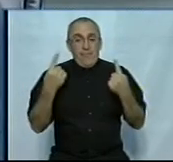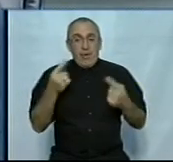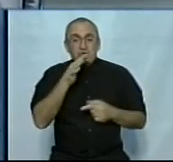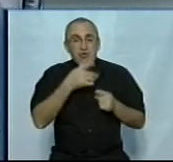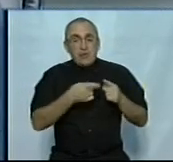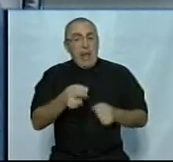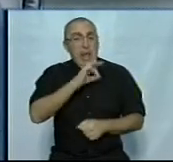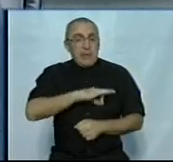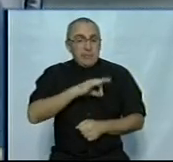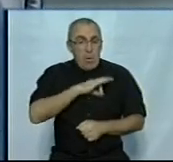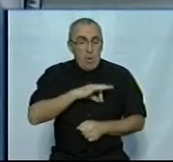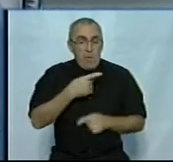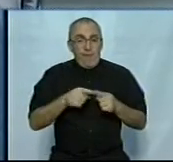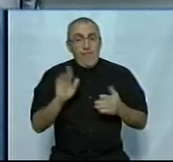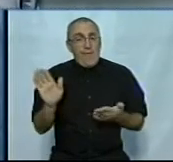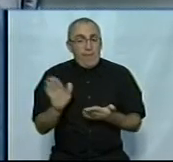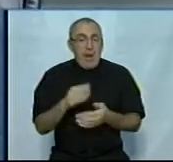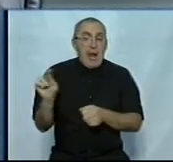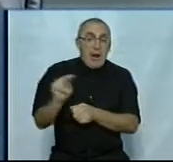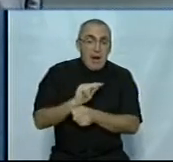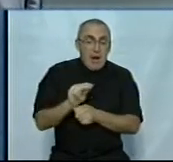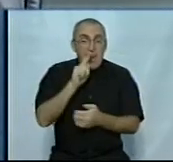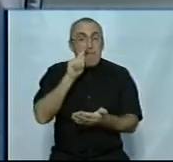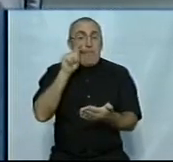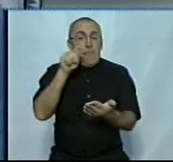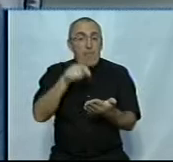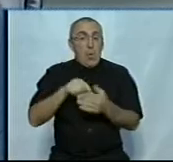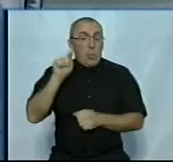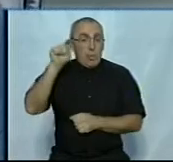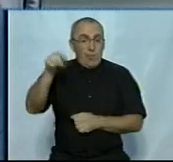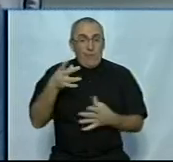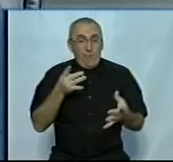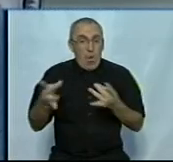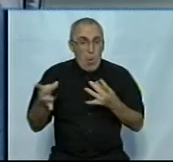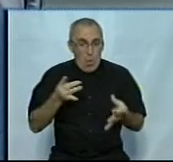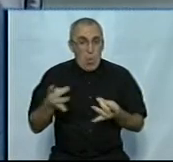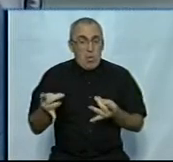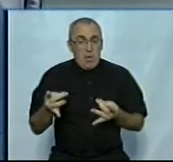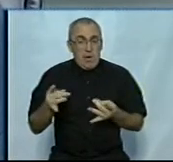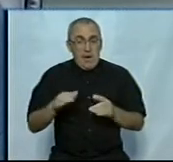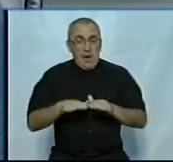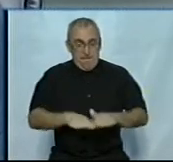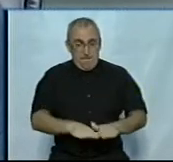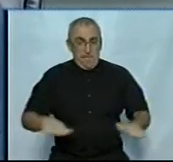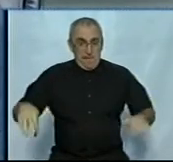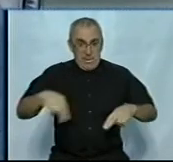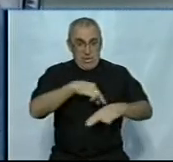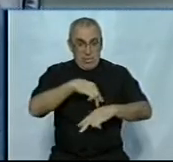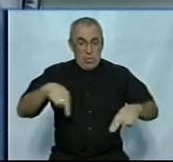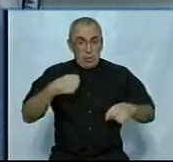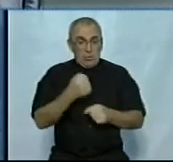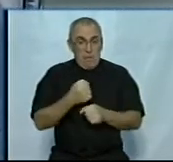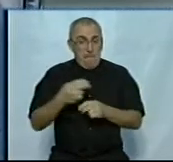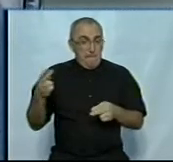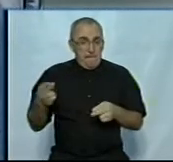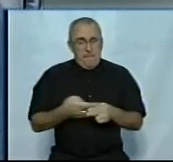часу експлуатації, від відсутності ремонту і попадання туди вологи, тому що підлога зроблена також без